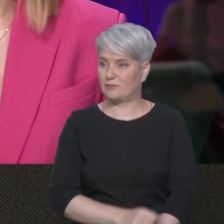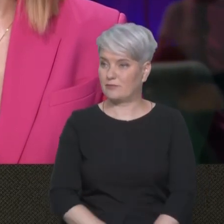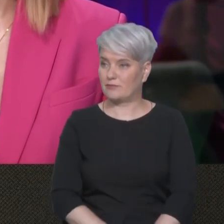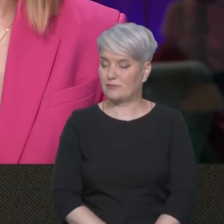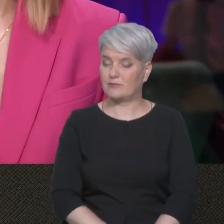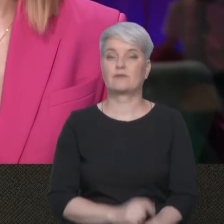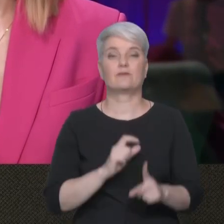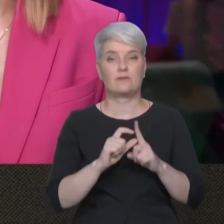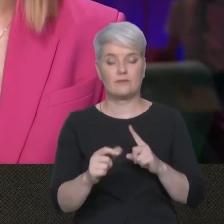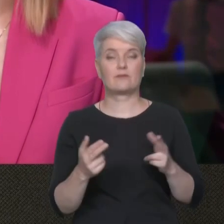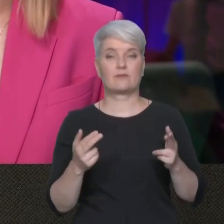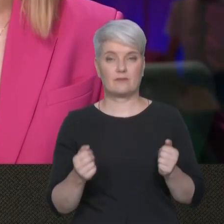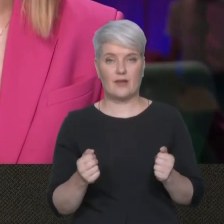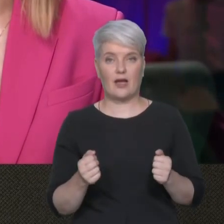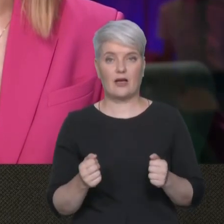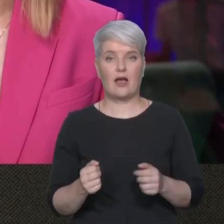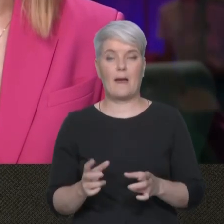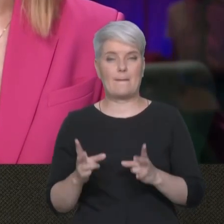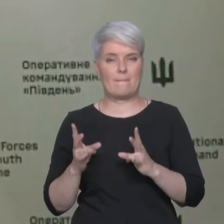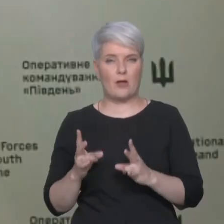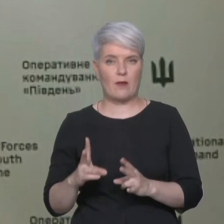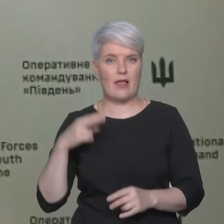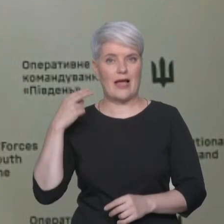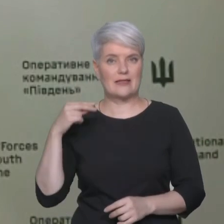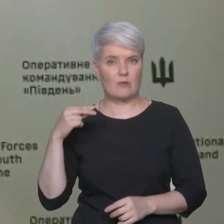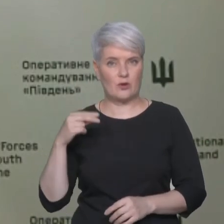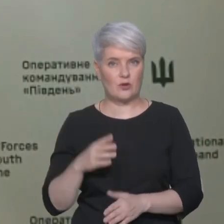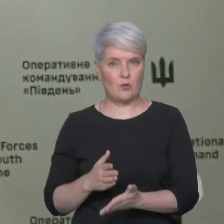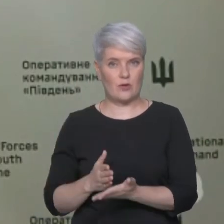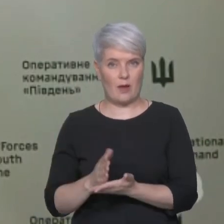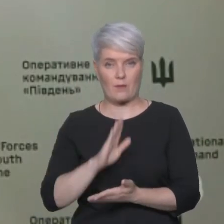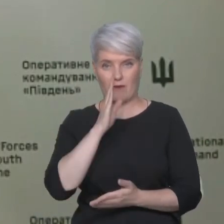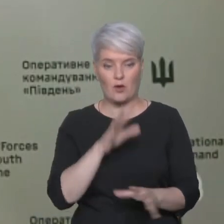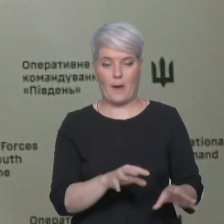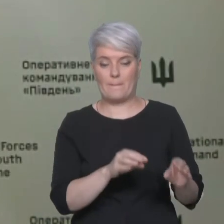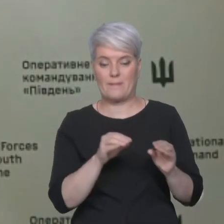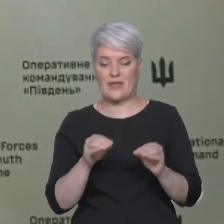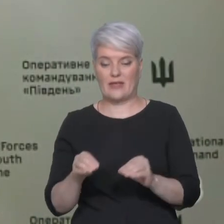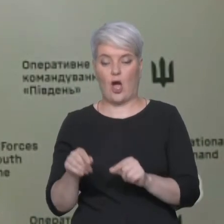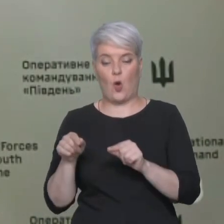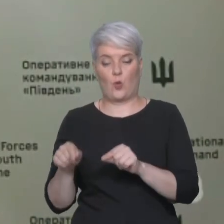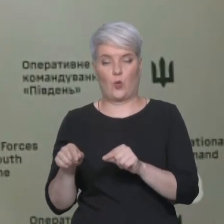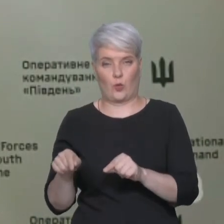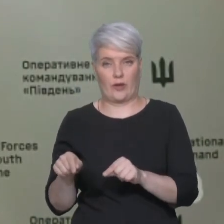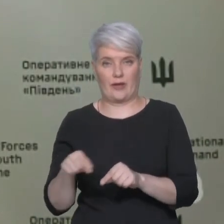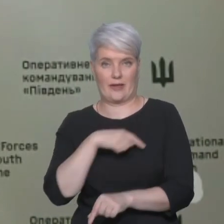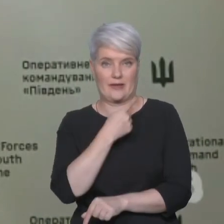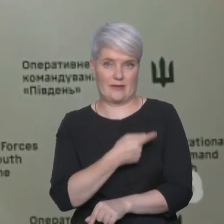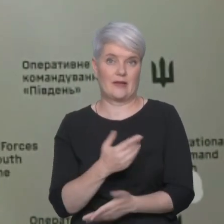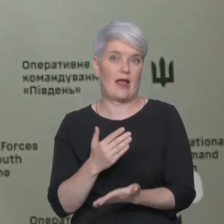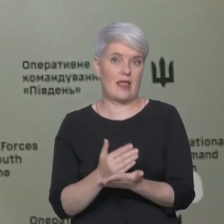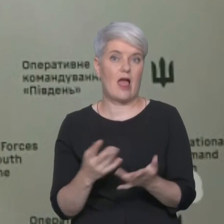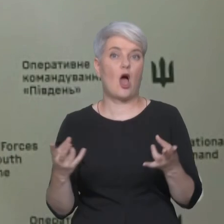Так, потерпаючи на Запорізькому напрямку, ворог очевидно підтягує туди сили, тому що є потреба